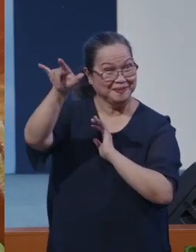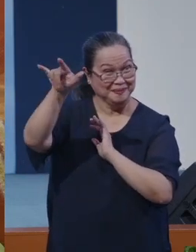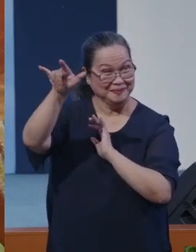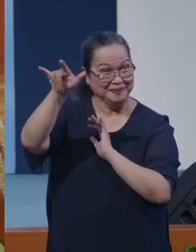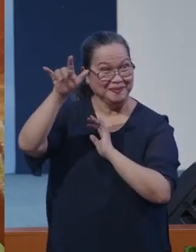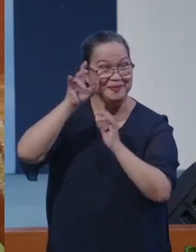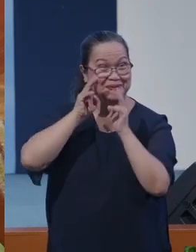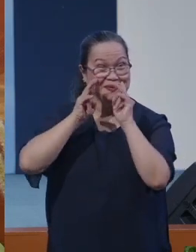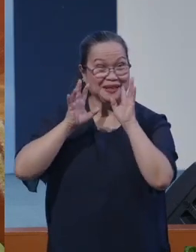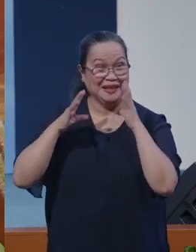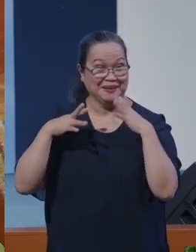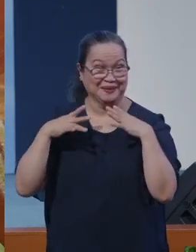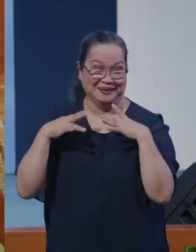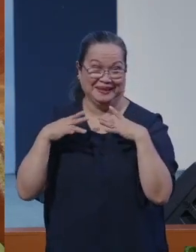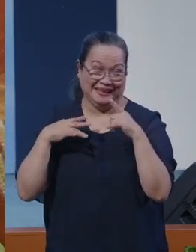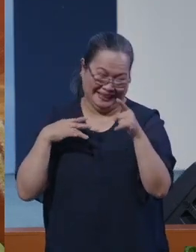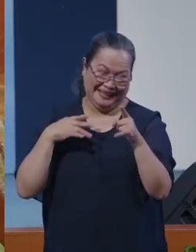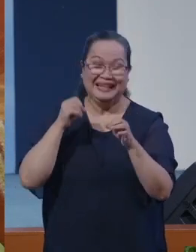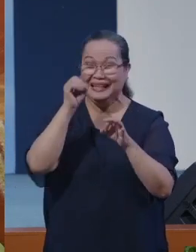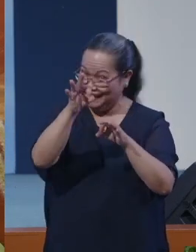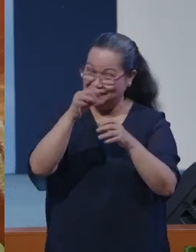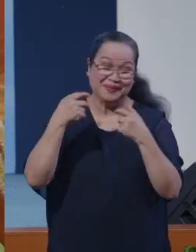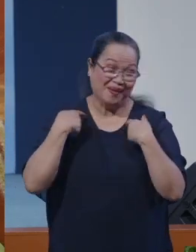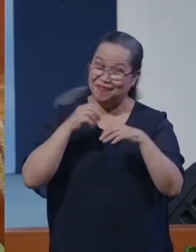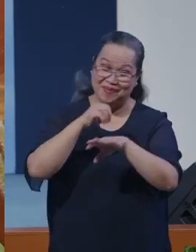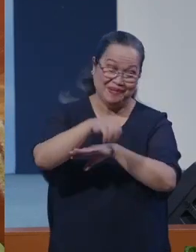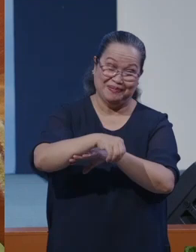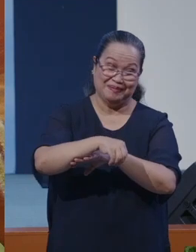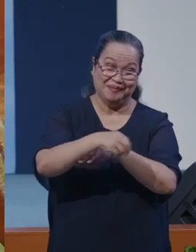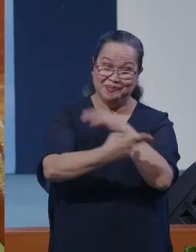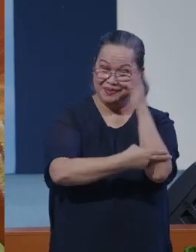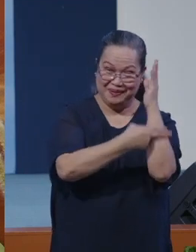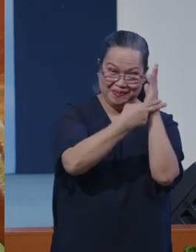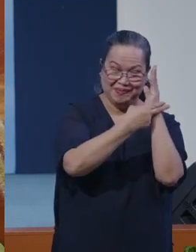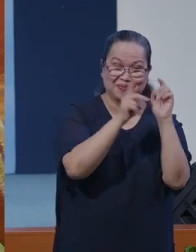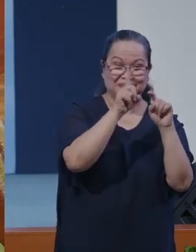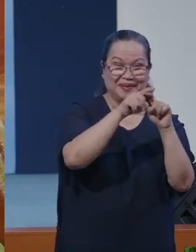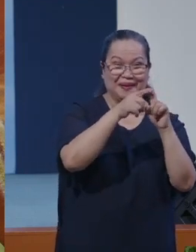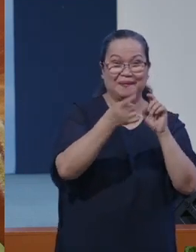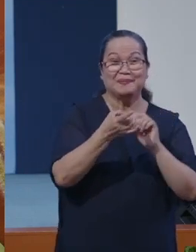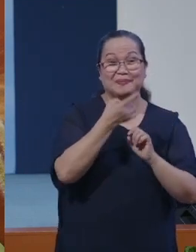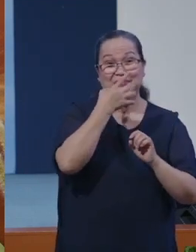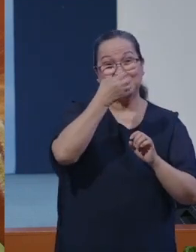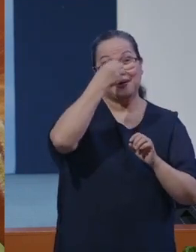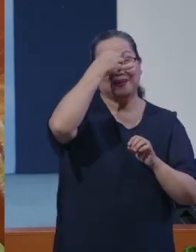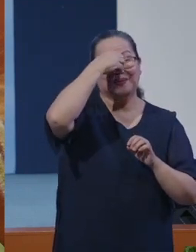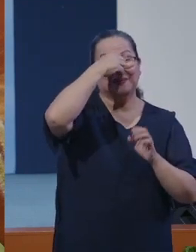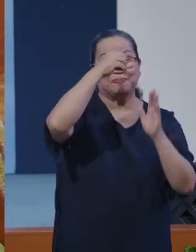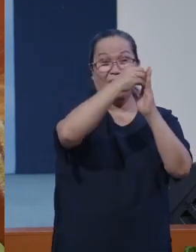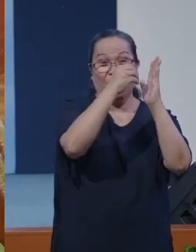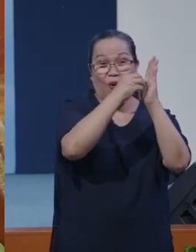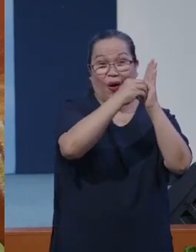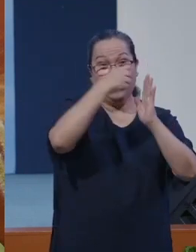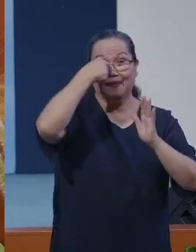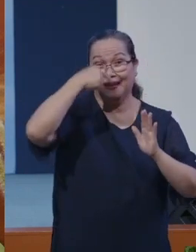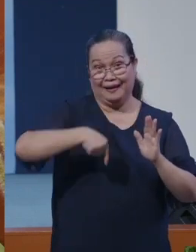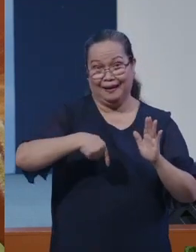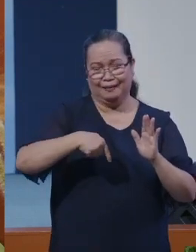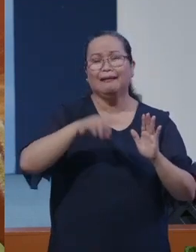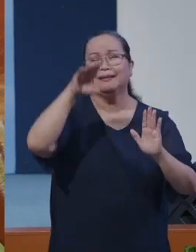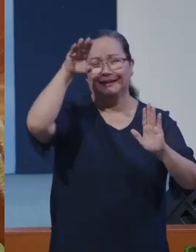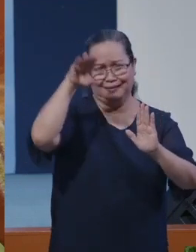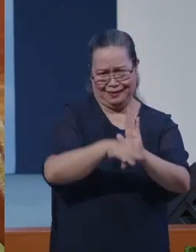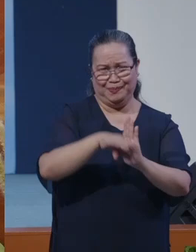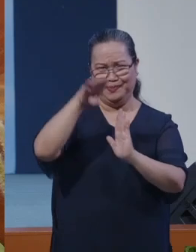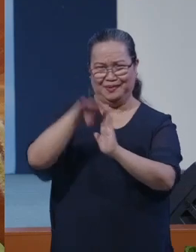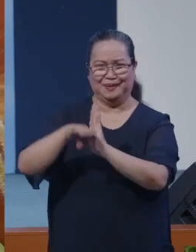ba? Mura lang bumiyahe. Mura na ang mga hotel. Lalo na sa Bangkok. Kami nagulat. Kami nagpunta sa Bangkok. Ang mura ng